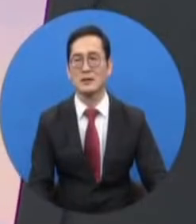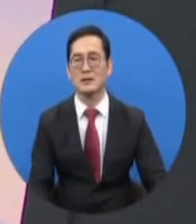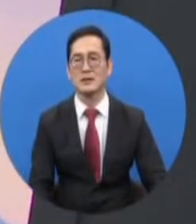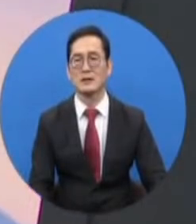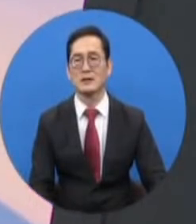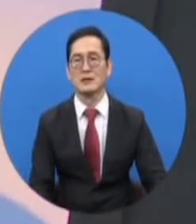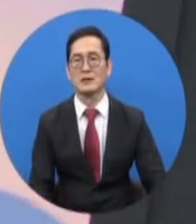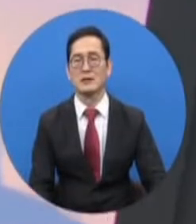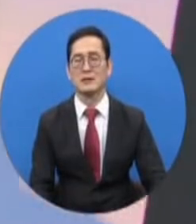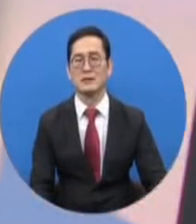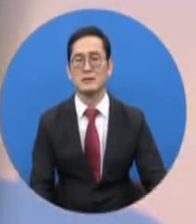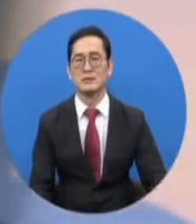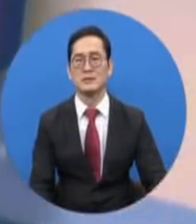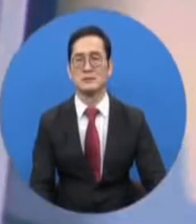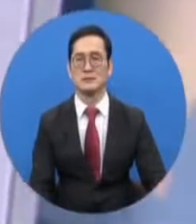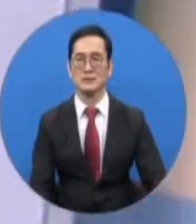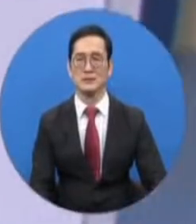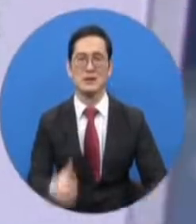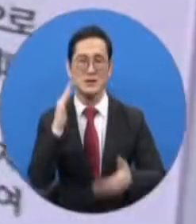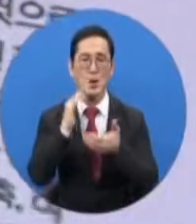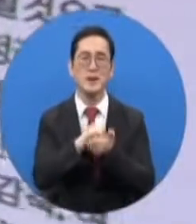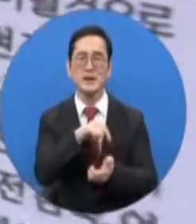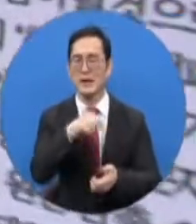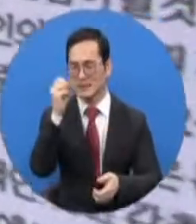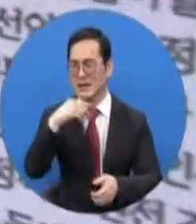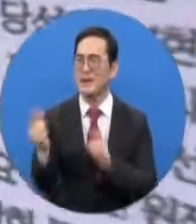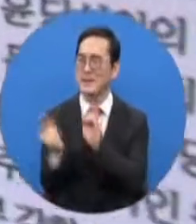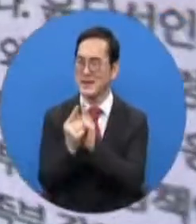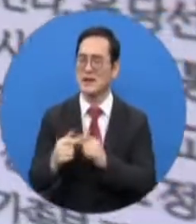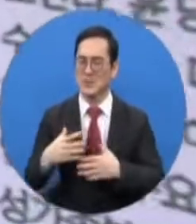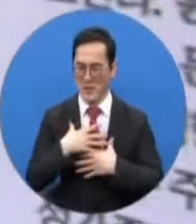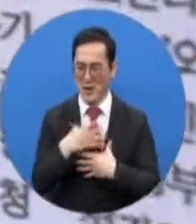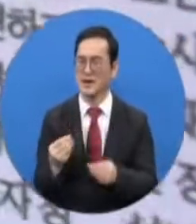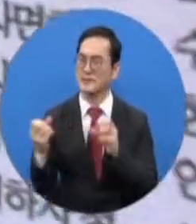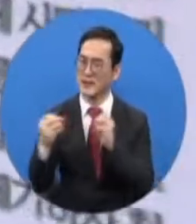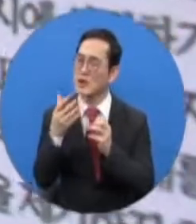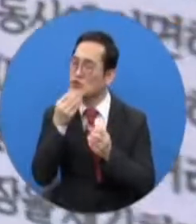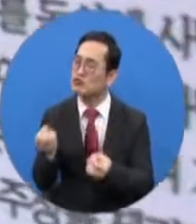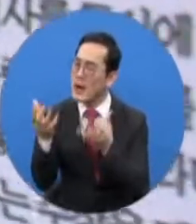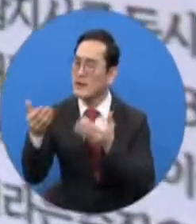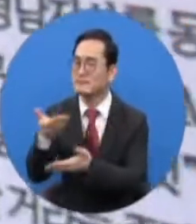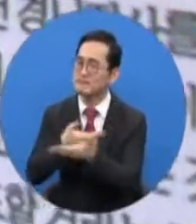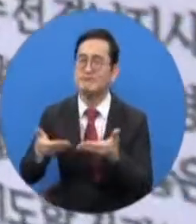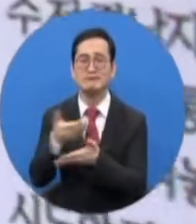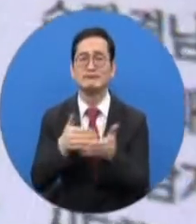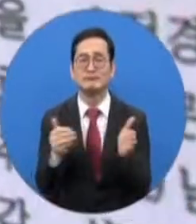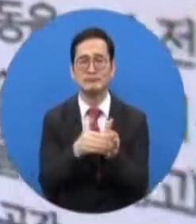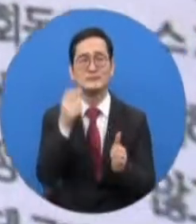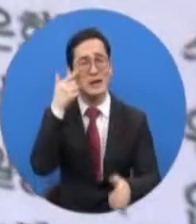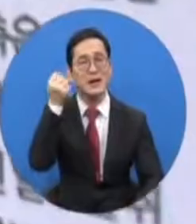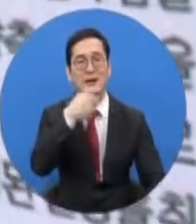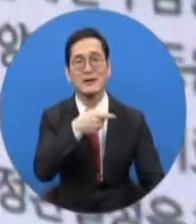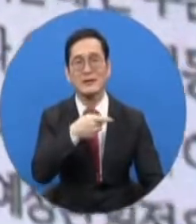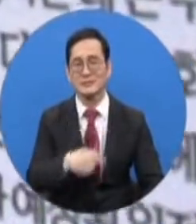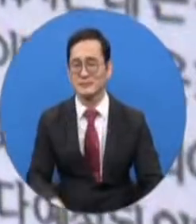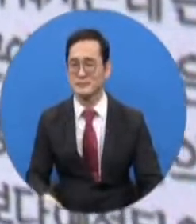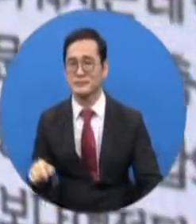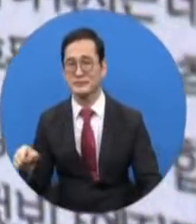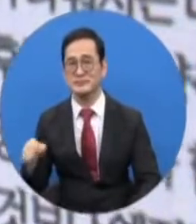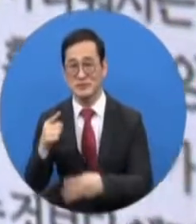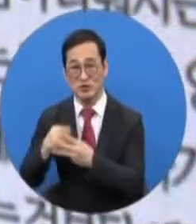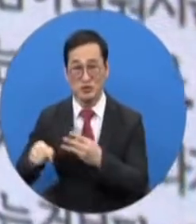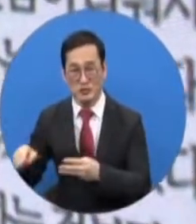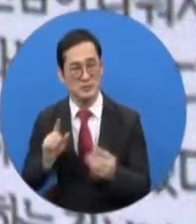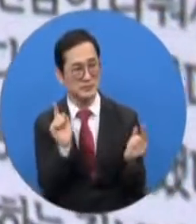이면에서 취재되기로는 청와대는 그냥 덕담 정도 나누는 회동을 생각한 것 같고 당선인은 아무런